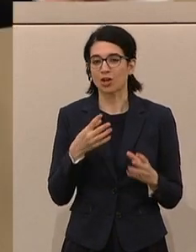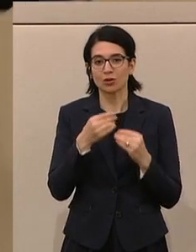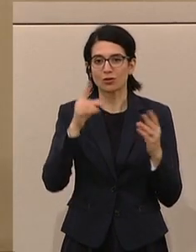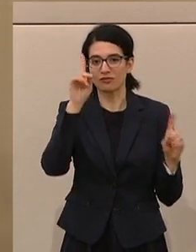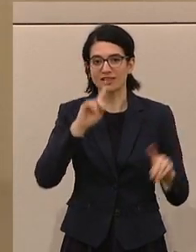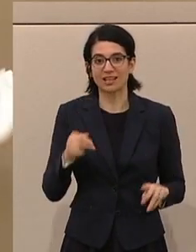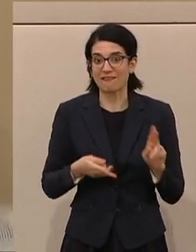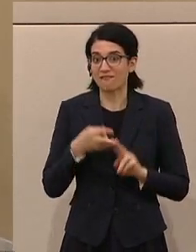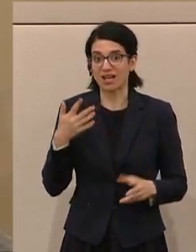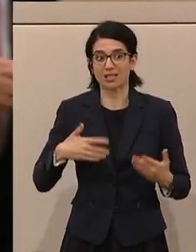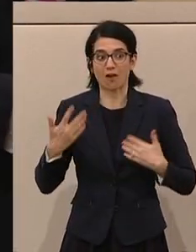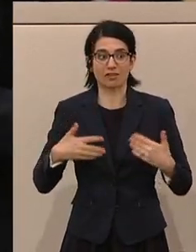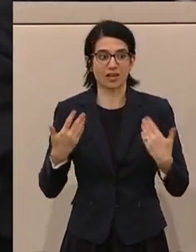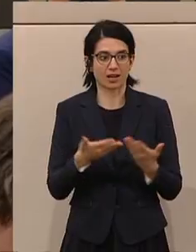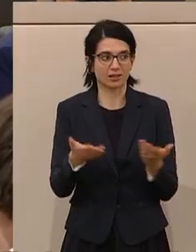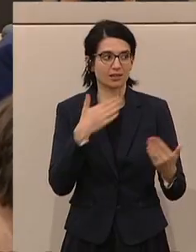geht.